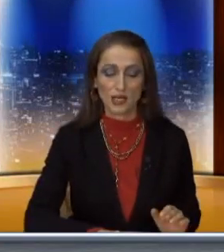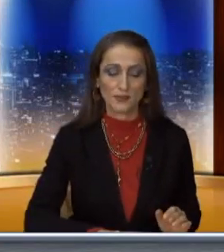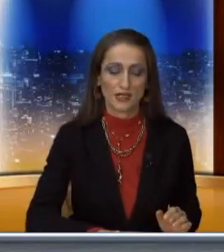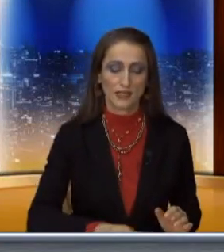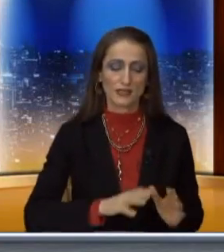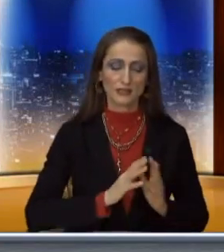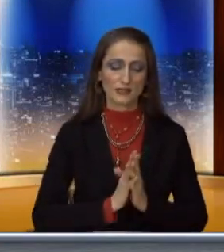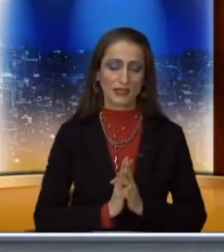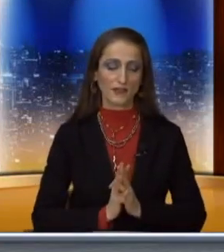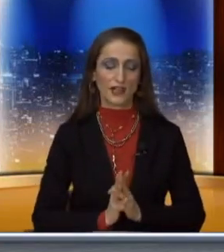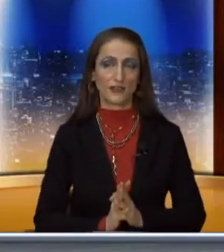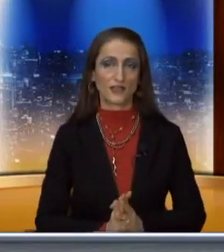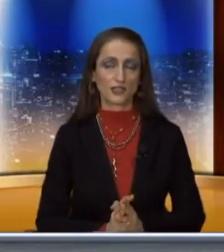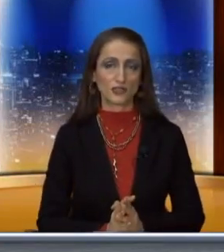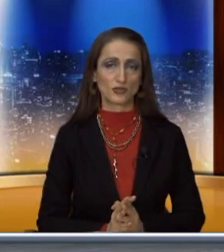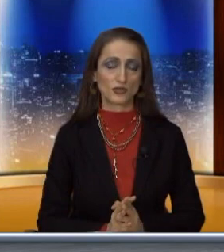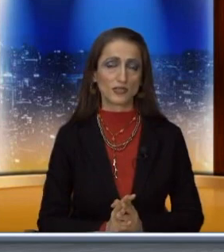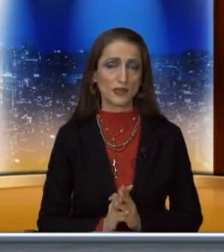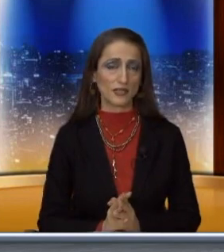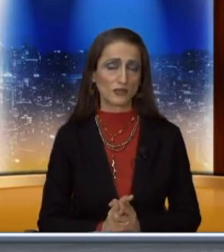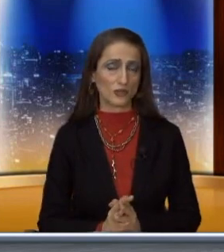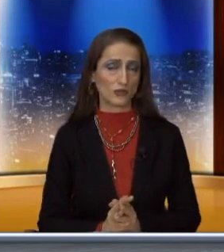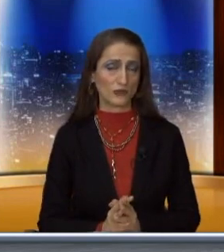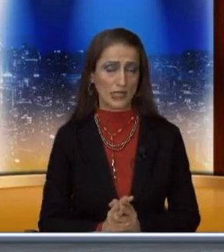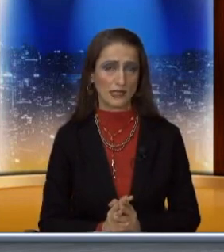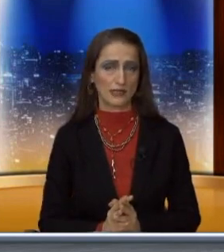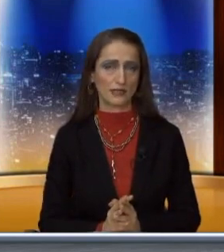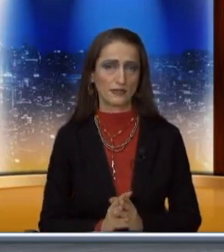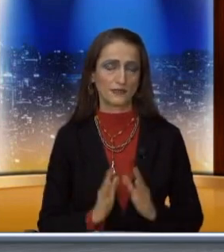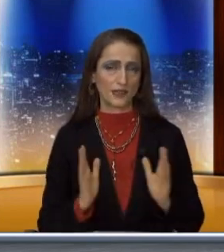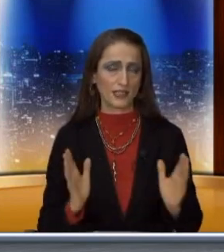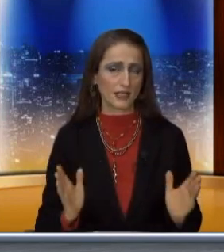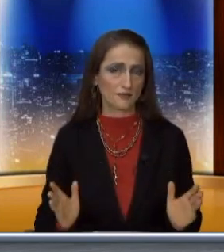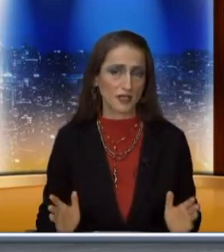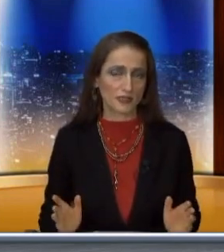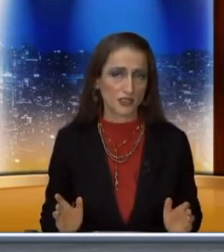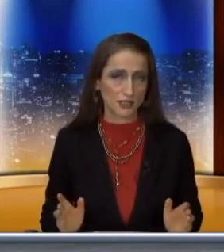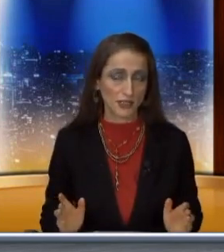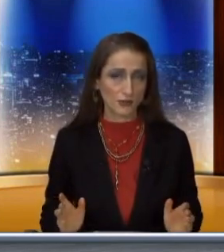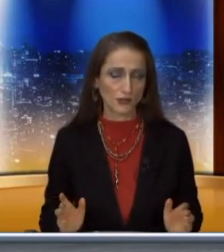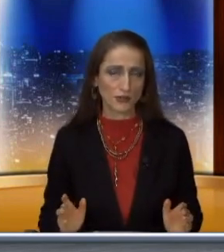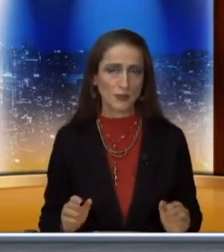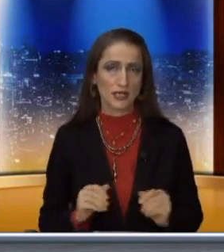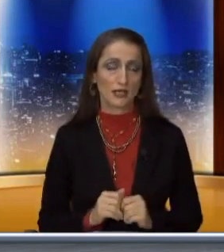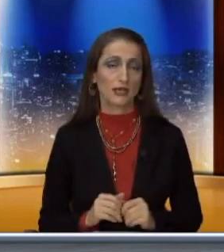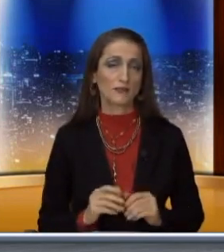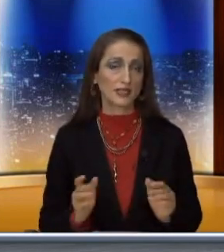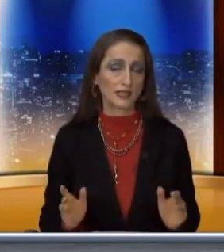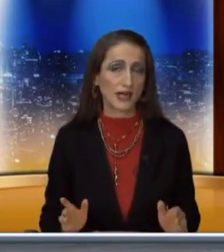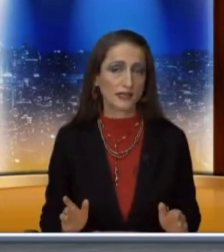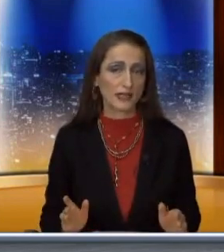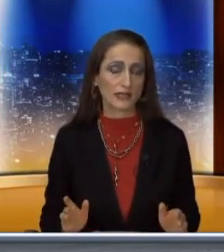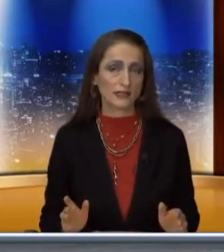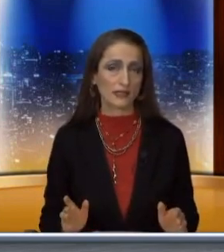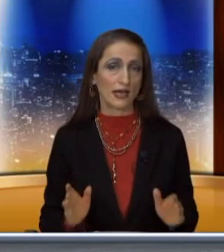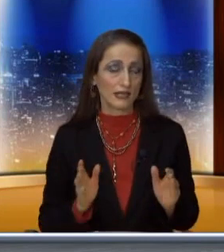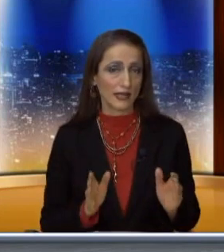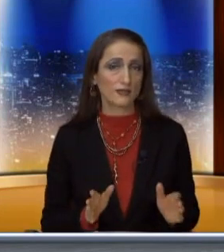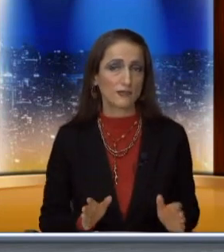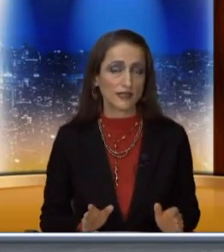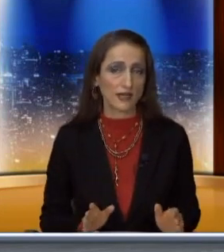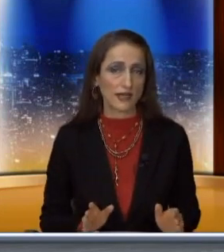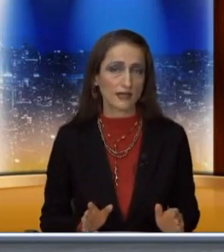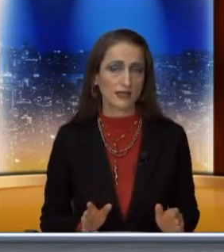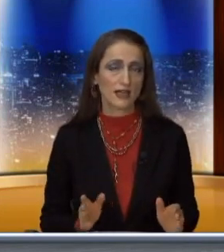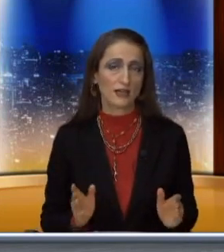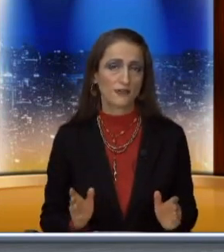أستاذ هشام، أريد نتعرف على فريق جدو، نتمنى نعرف الفكرة من جت لكم، متى كانت، هل